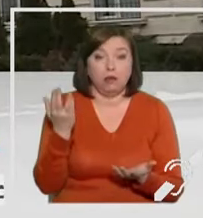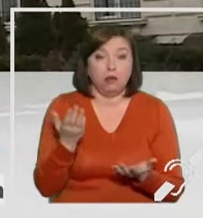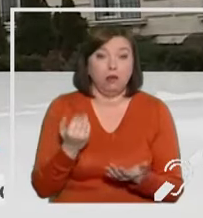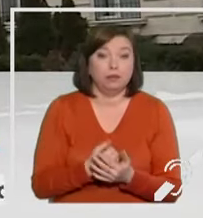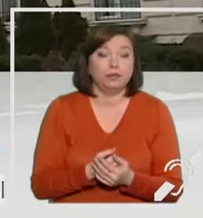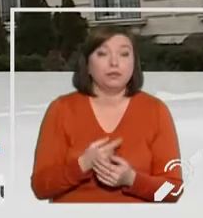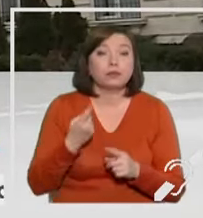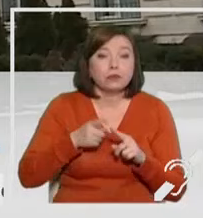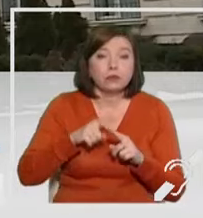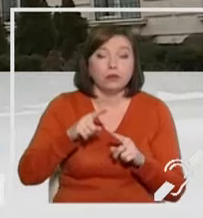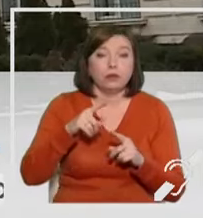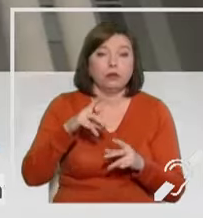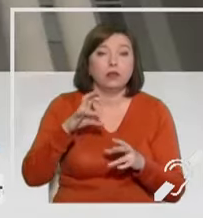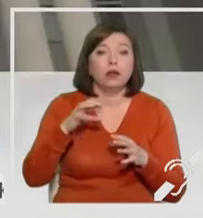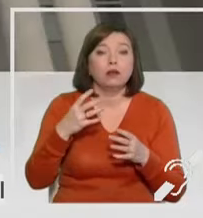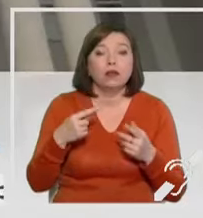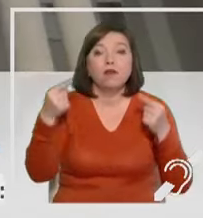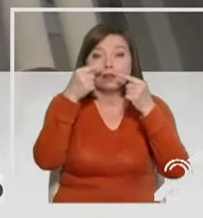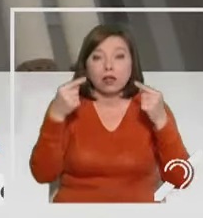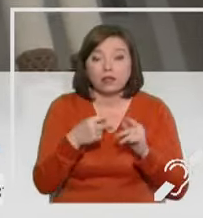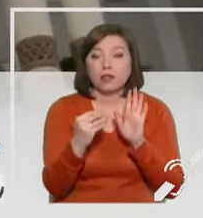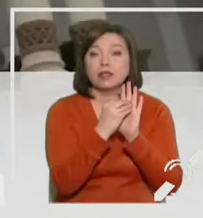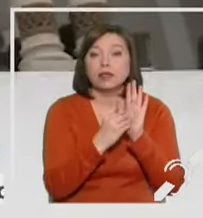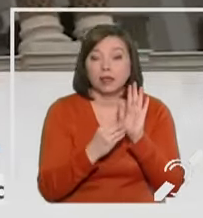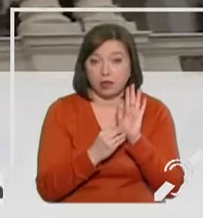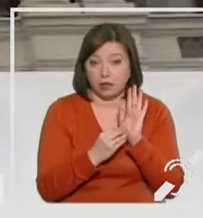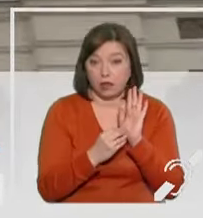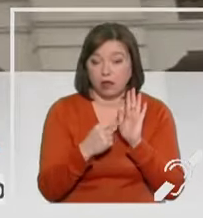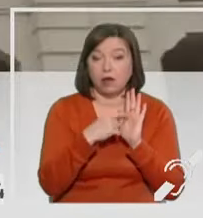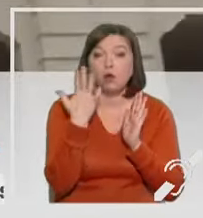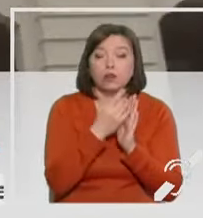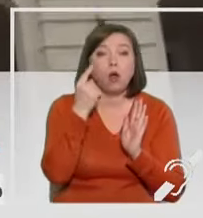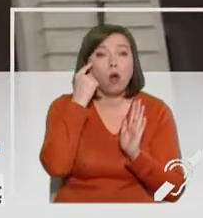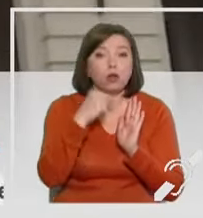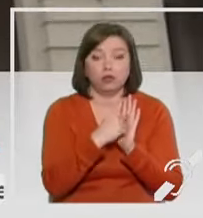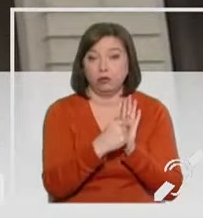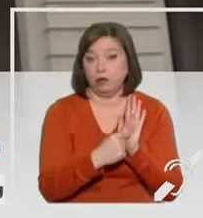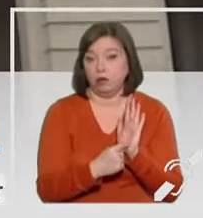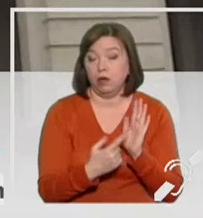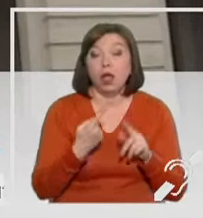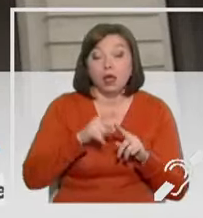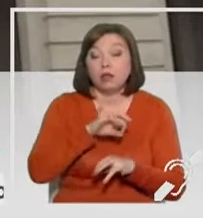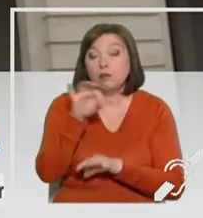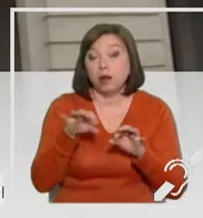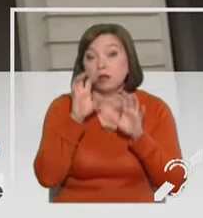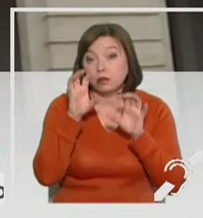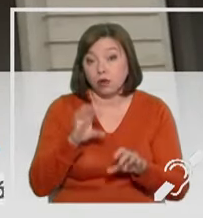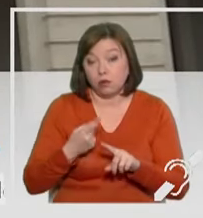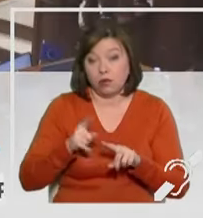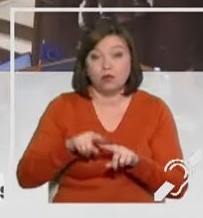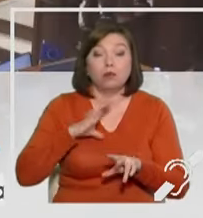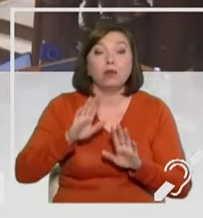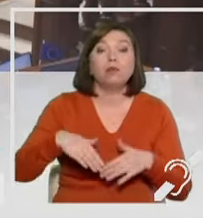decât evaluarea în baza unor criterii clar prestabilite și a unui punctaj acordat. Respectiv, proiectul de lege propus de